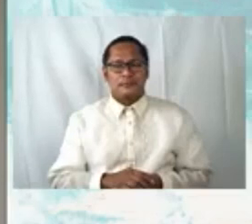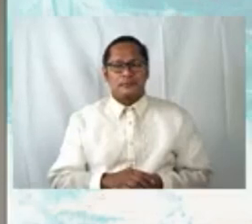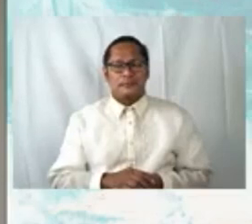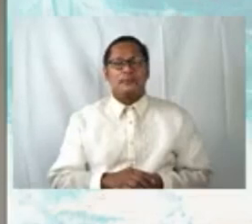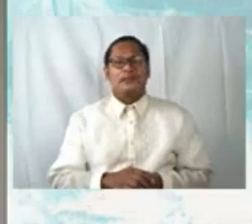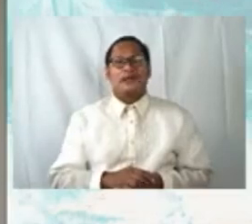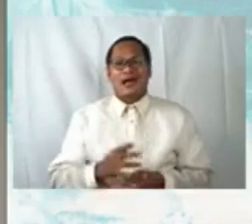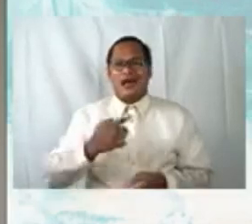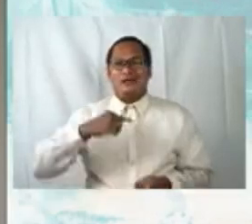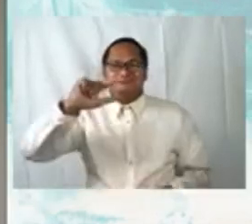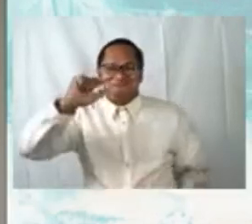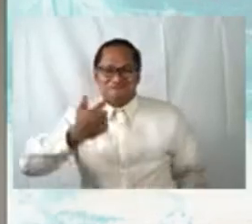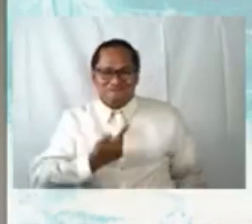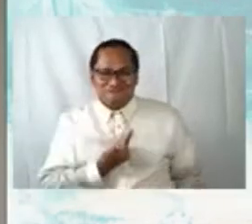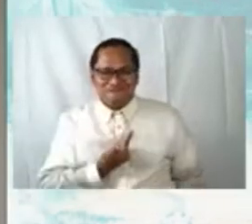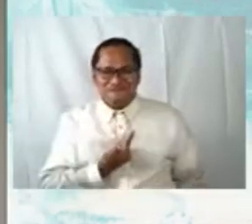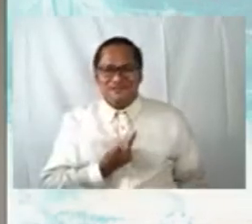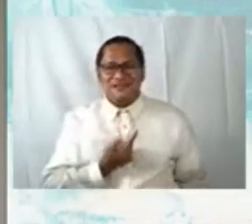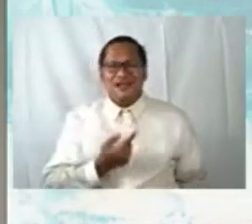Binabati ko po ang